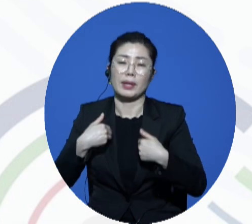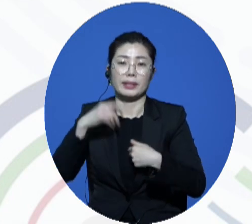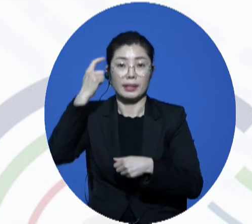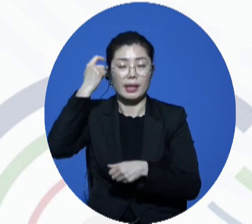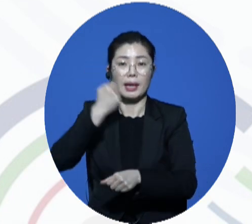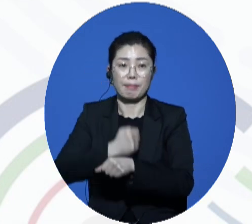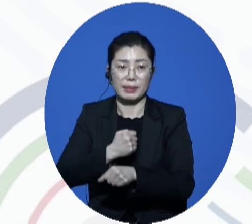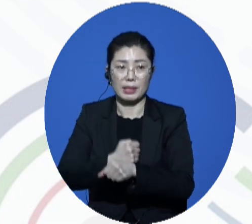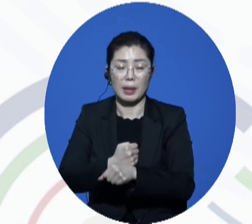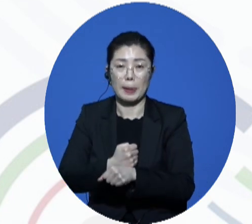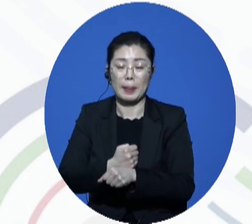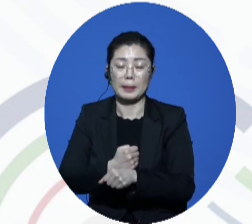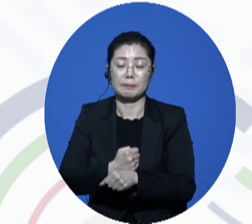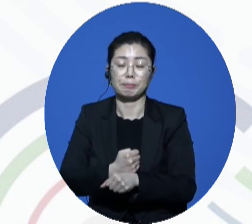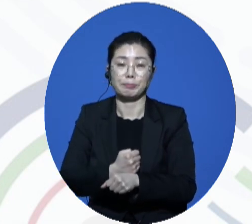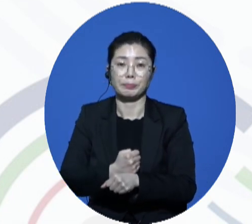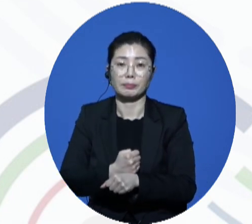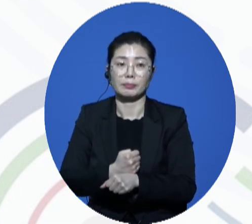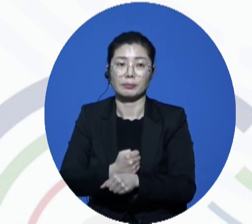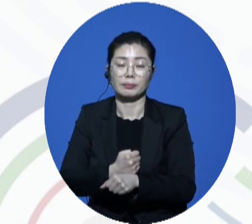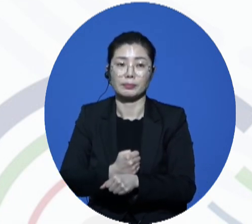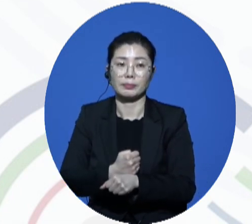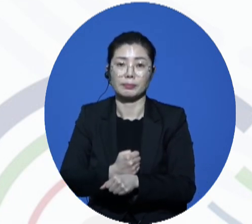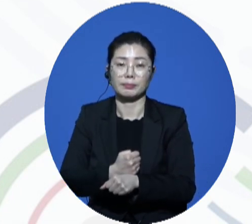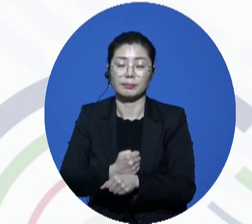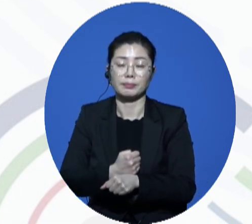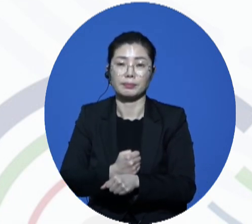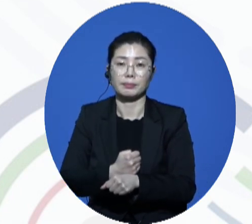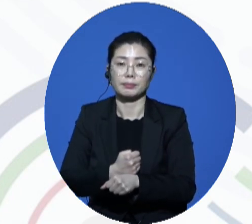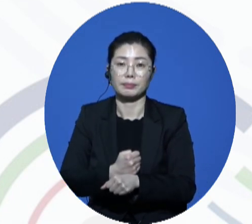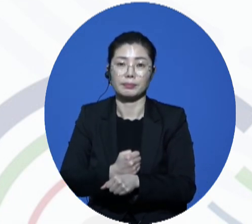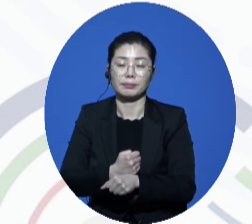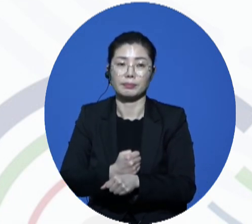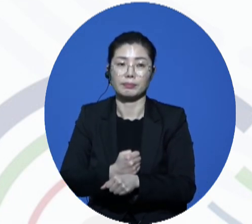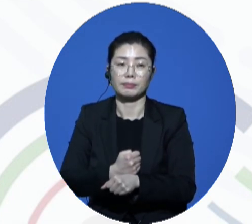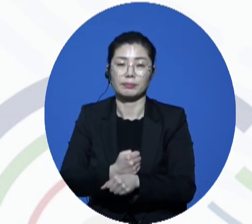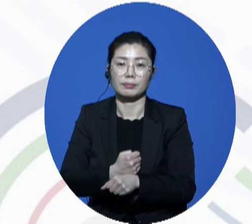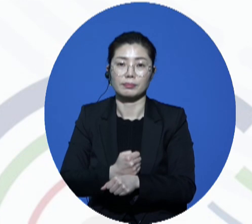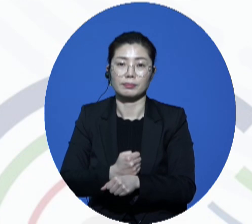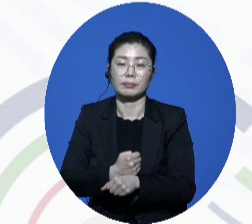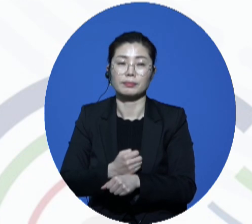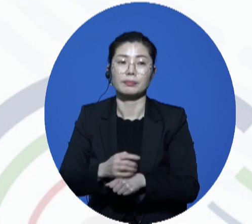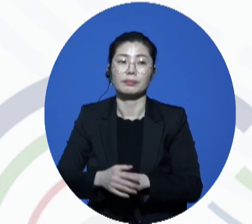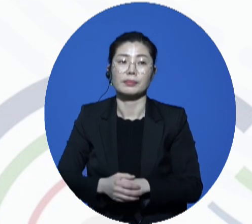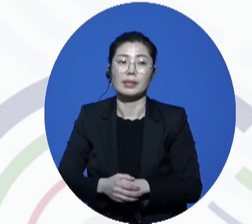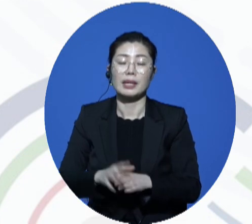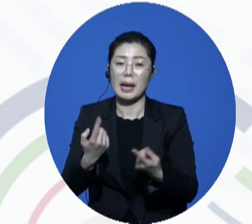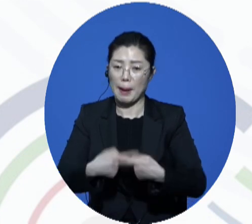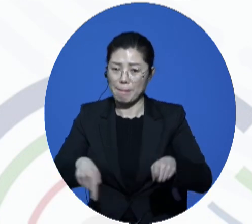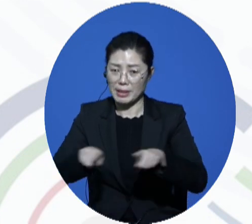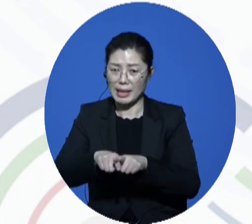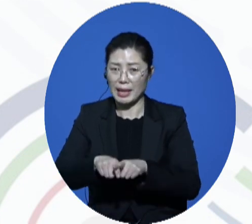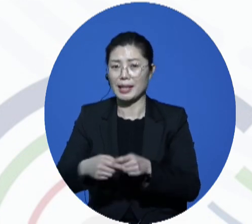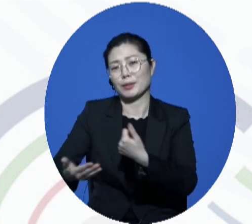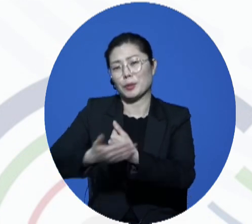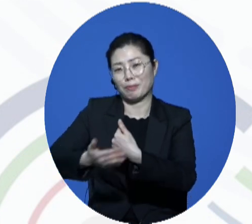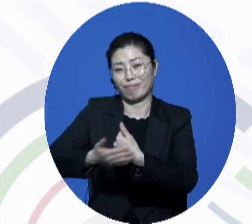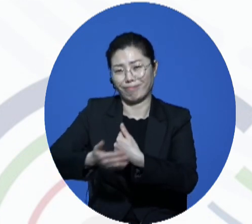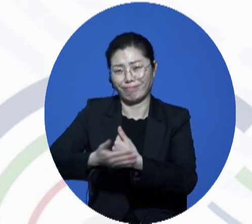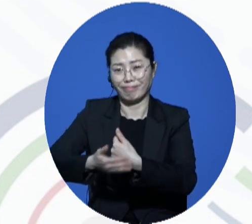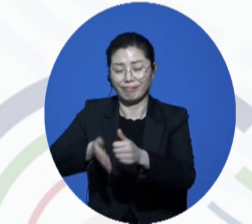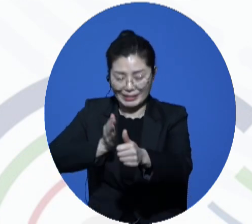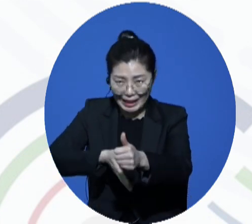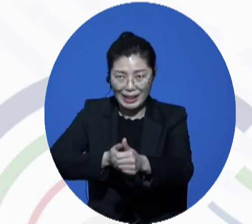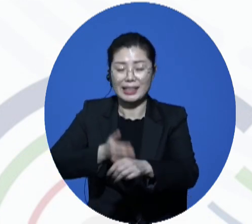기대하고 신화제도로 긴급할 시설 투쟁도 그 과정 안에 상당히 중요한 투쟁이라고 생각합니다. 함께 연대해 주시기 바랍니다.